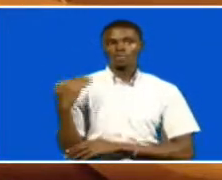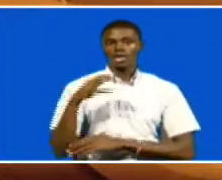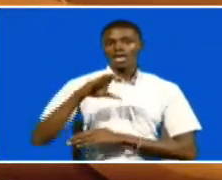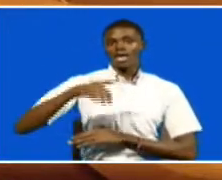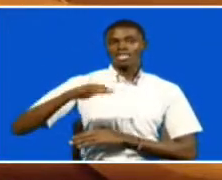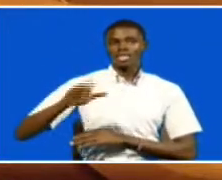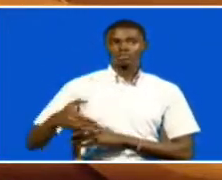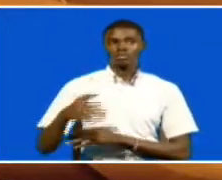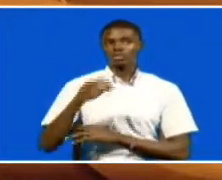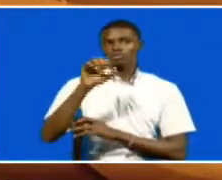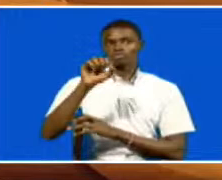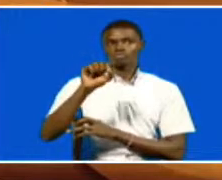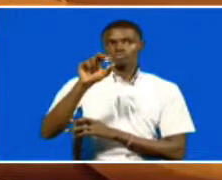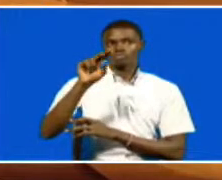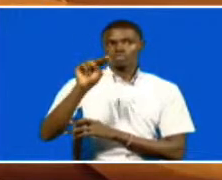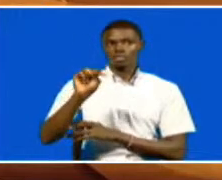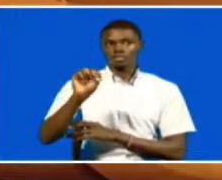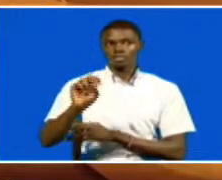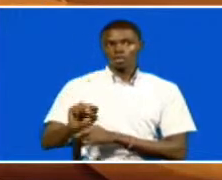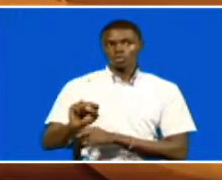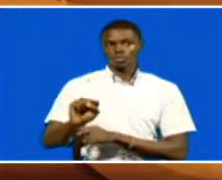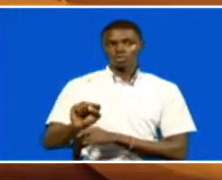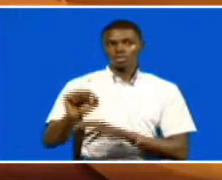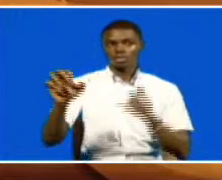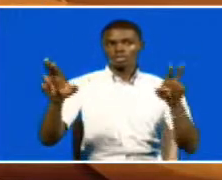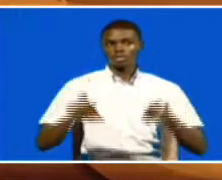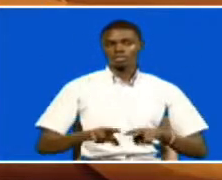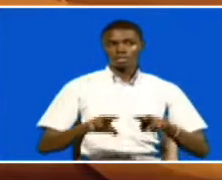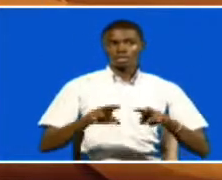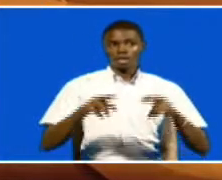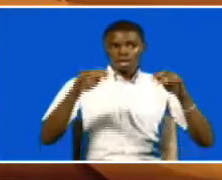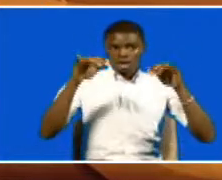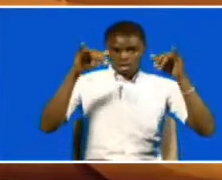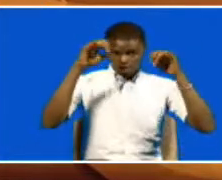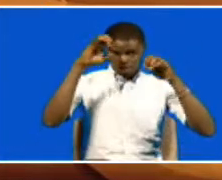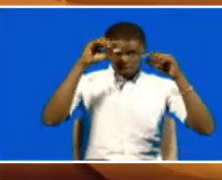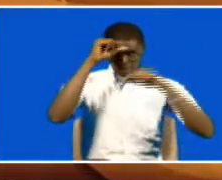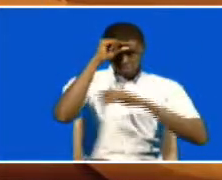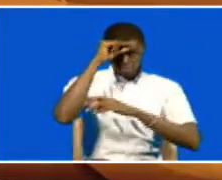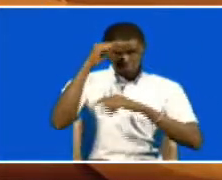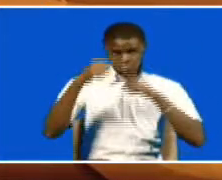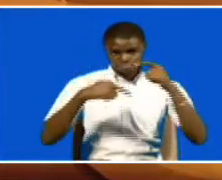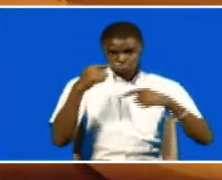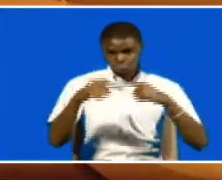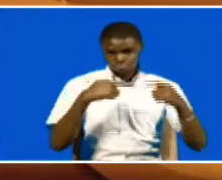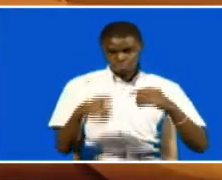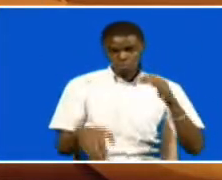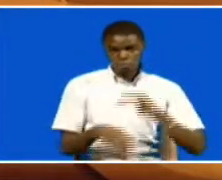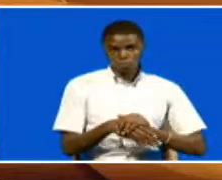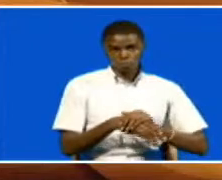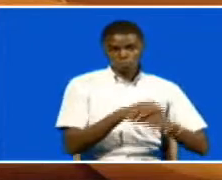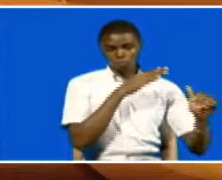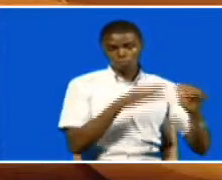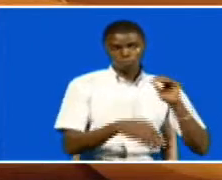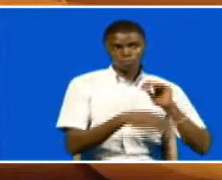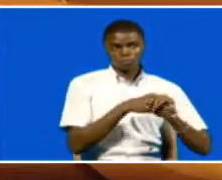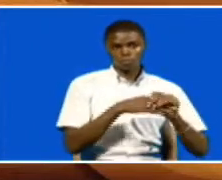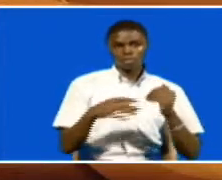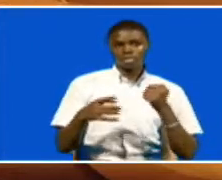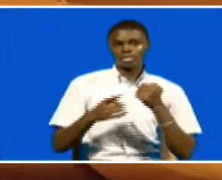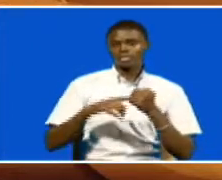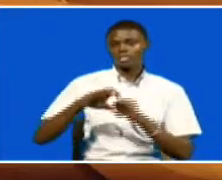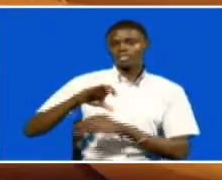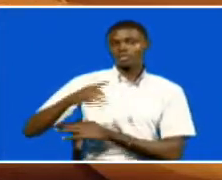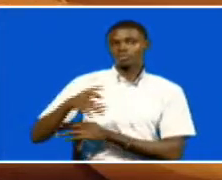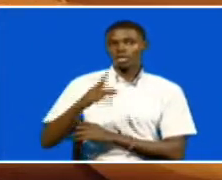kaunti za kaskazini mwa bonde, wakati serikali ikiendelea operesheni ya kuwafurusha majangili katika kaunti sita.